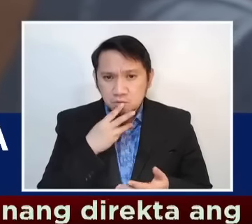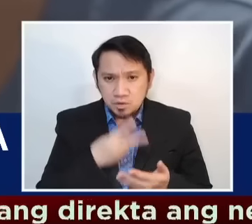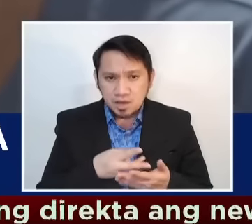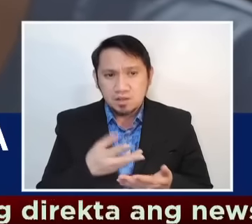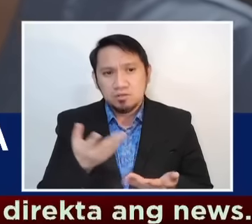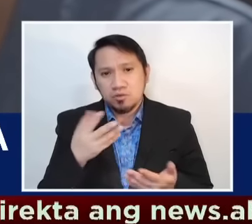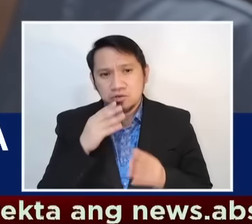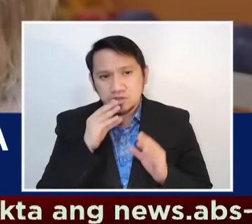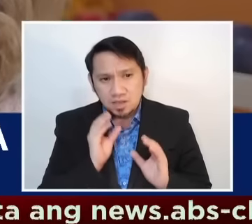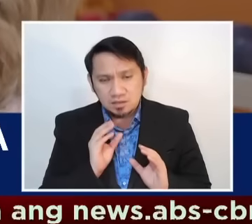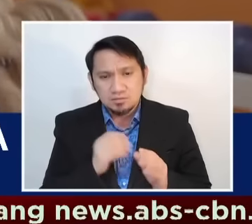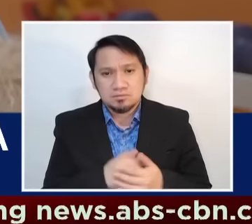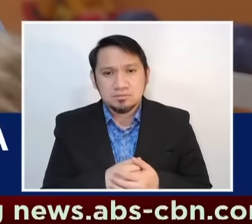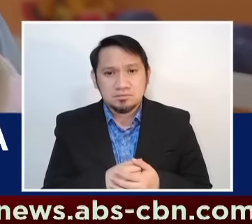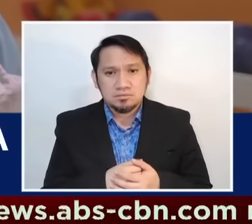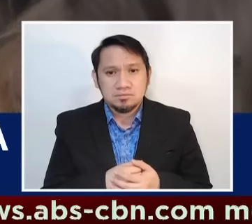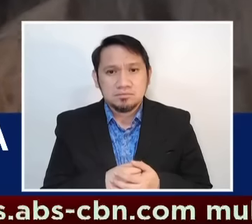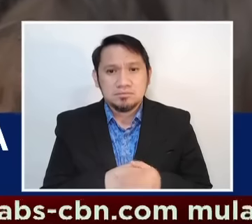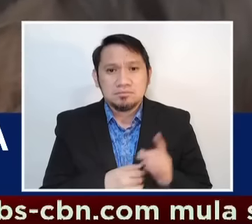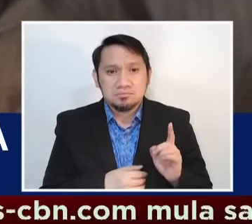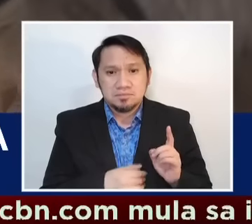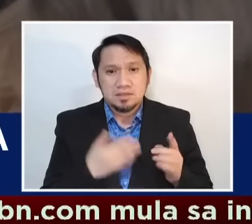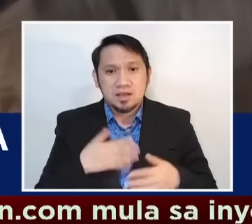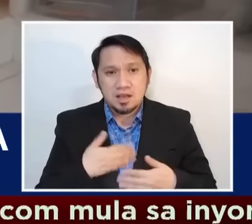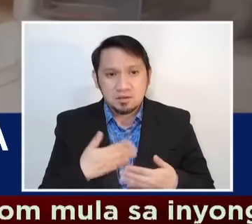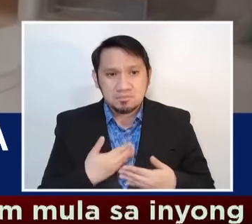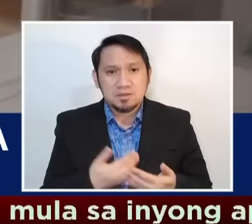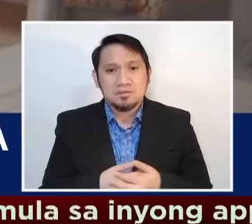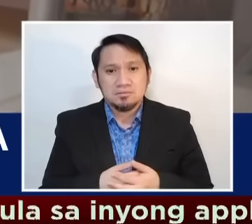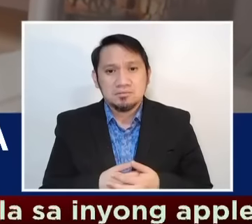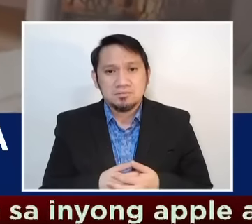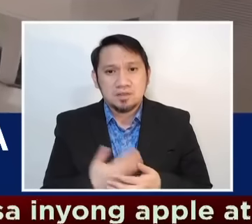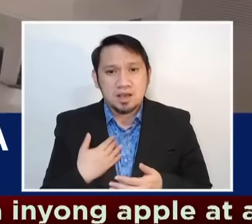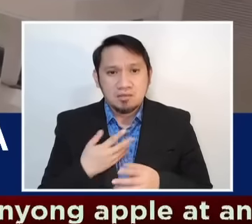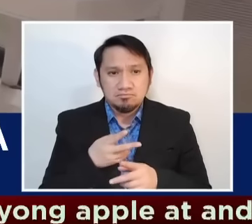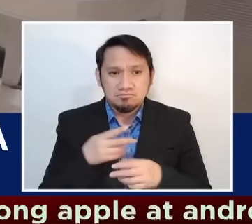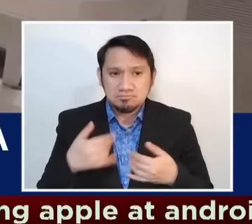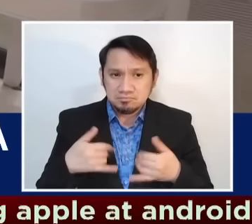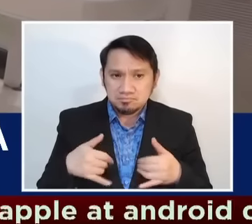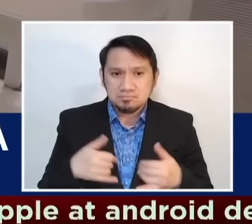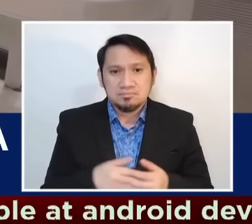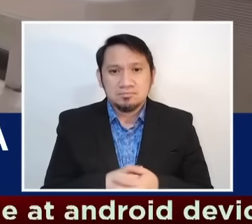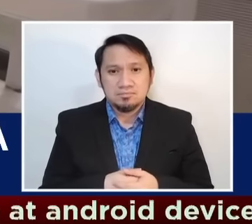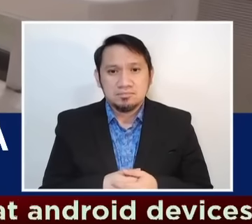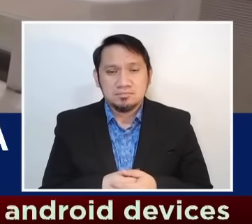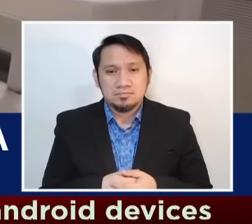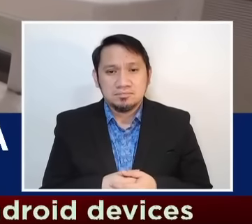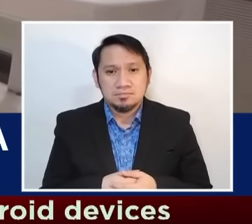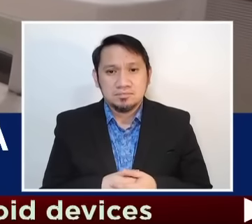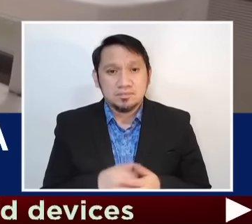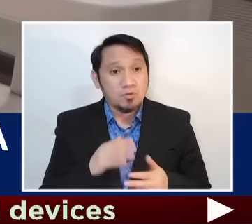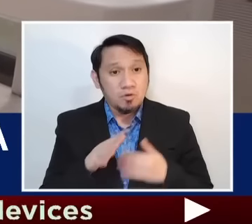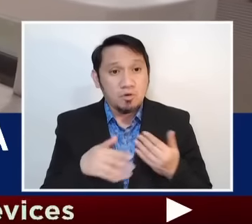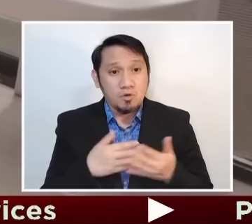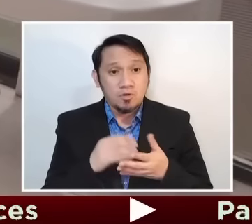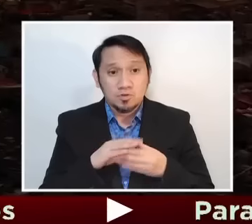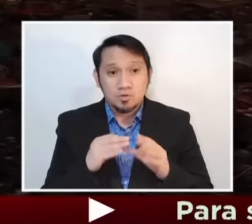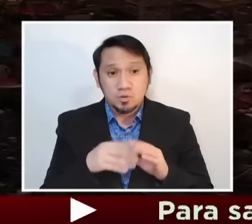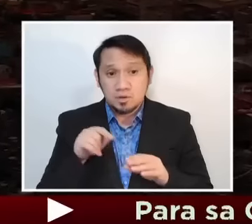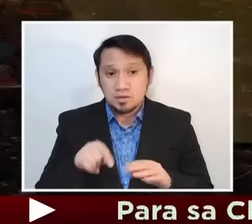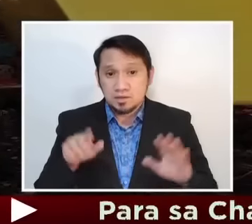iba. Masaya ako kasi dumating si Siri. Meron akong kalaro. Abangan ang buong kwento ngayong